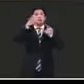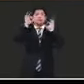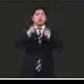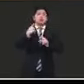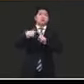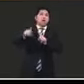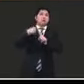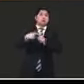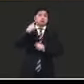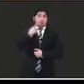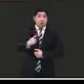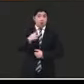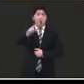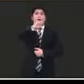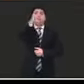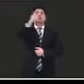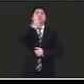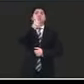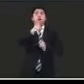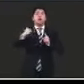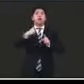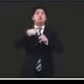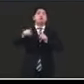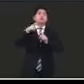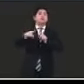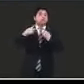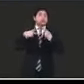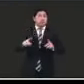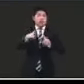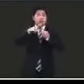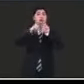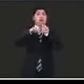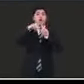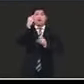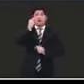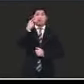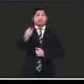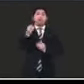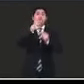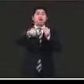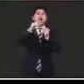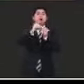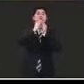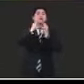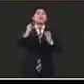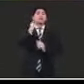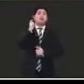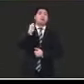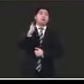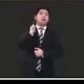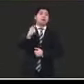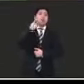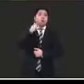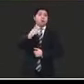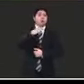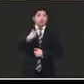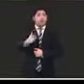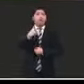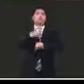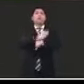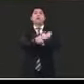taksitler ve 10 yıla Varan vadelerle TOKİ'nin faizsiz ödeme modeli ile